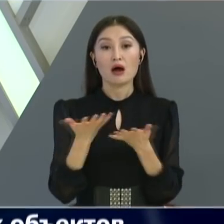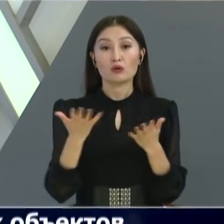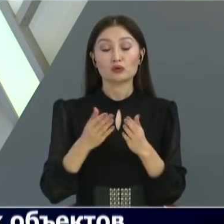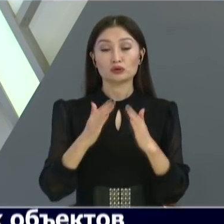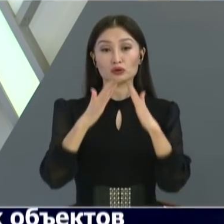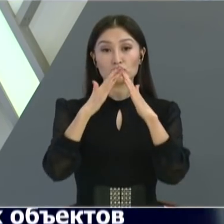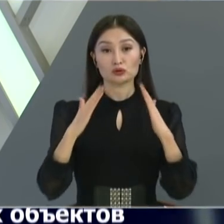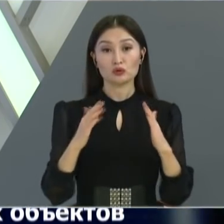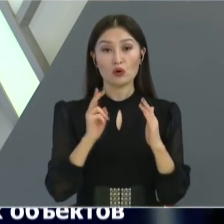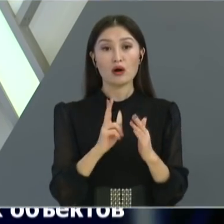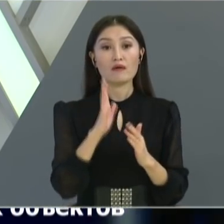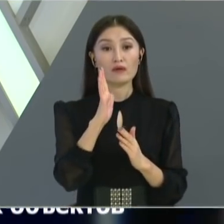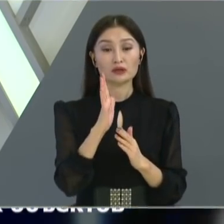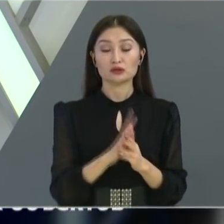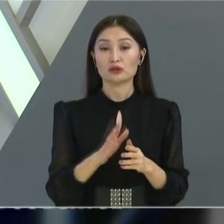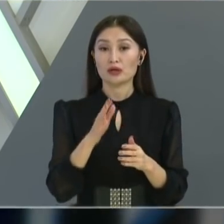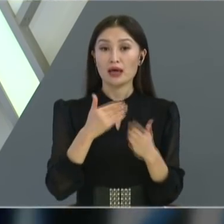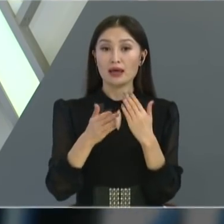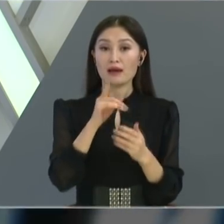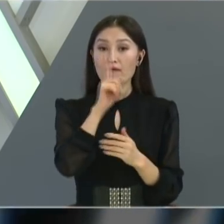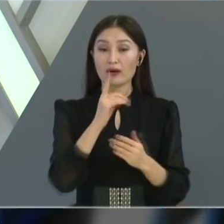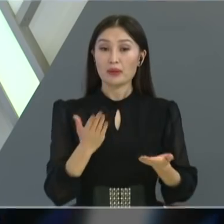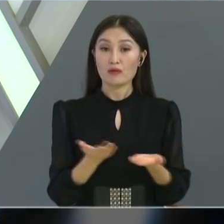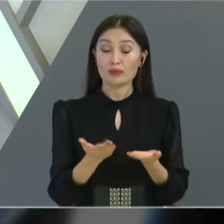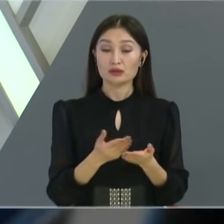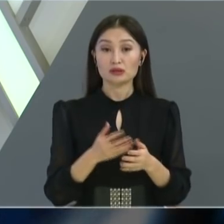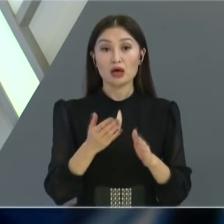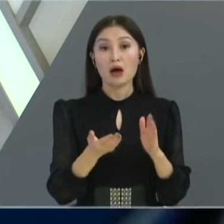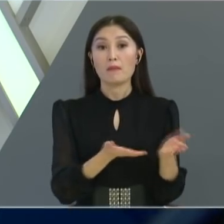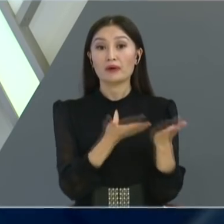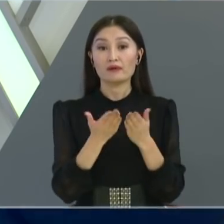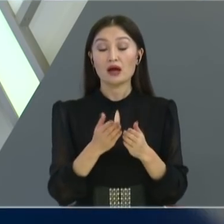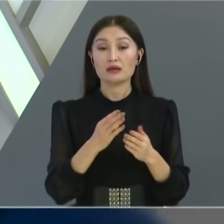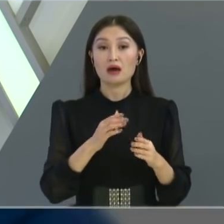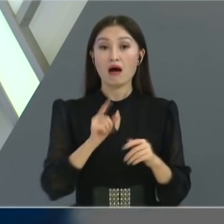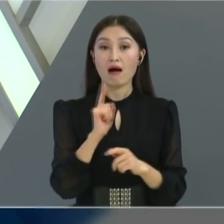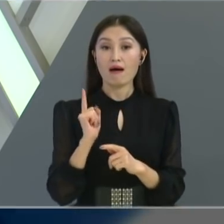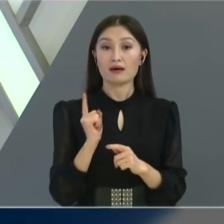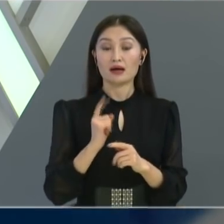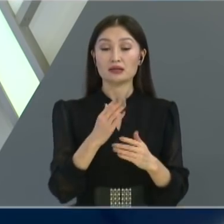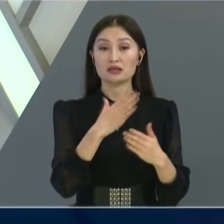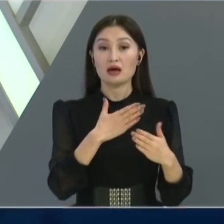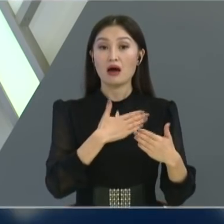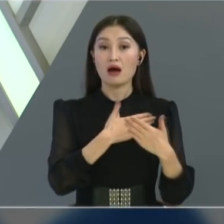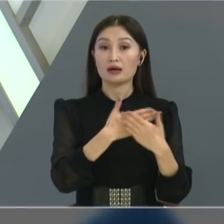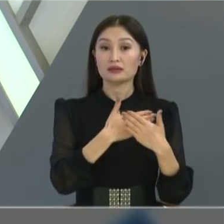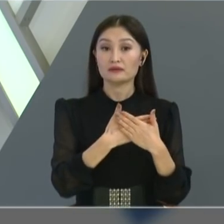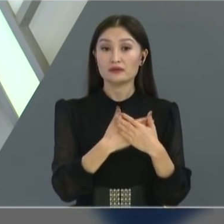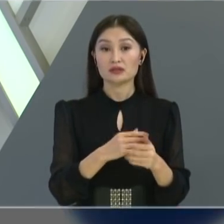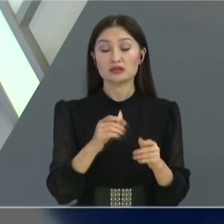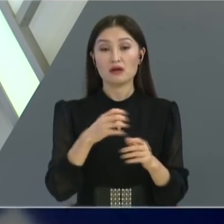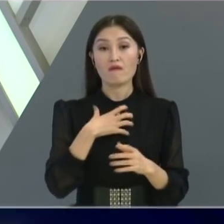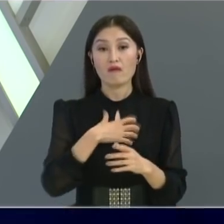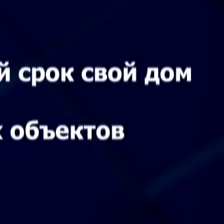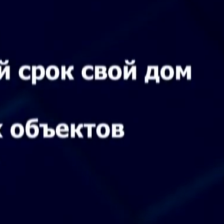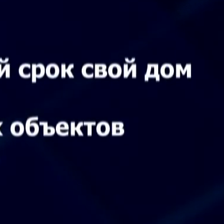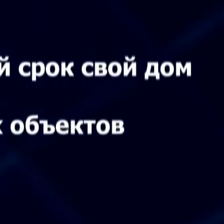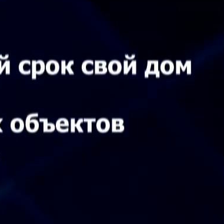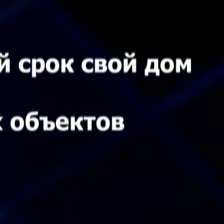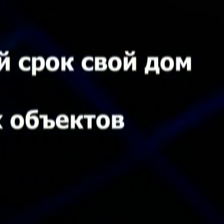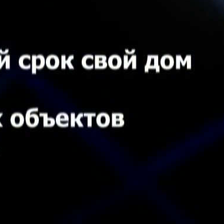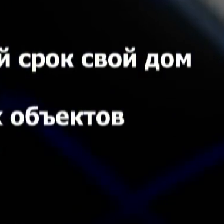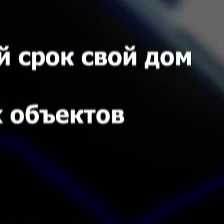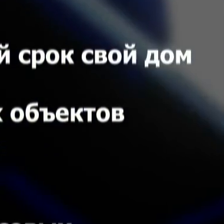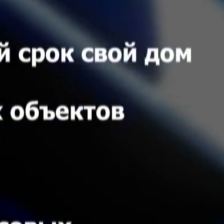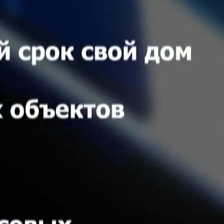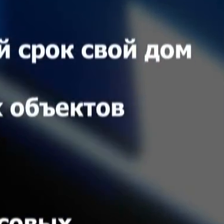дом, квартиру, либо место временного проживания, привлекать к охране общественного порядка стратегических объектов и объектов,